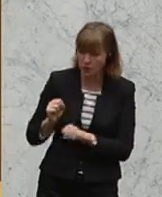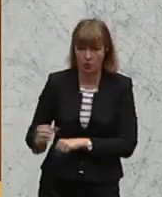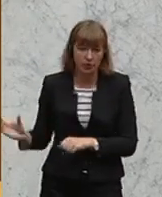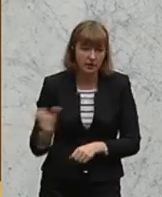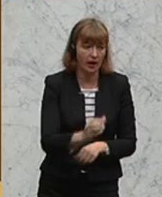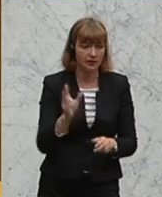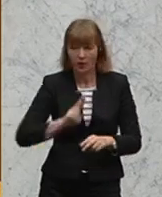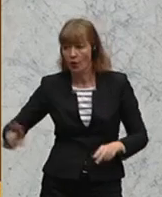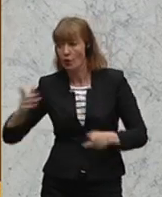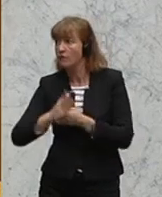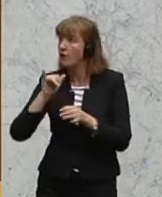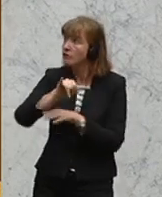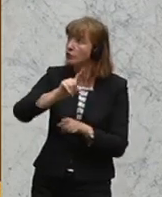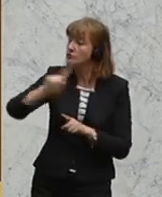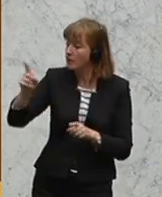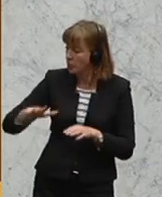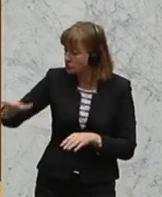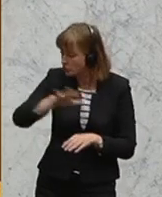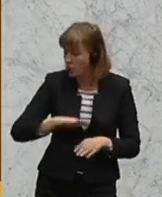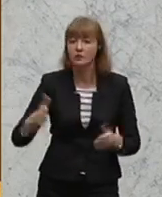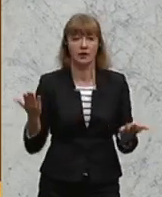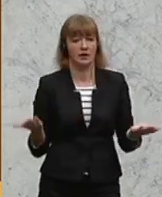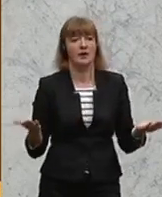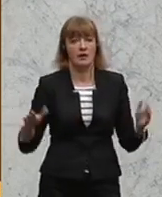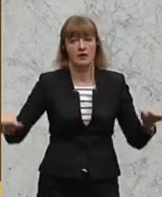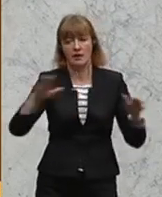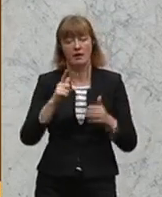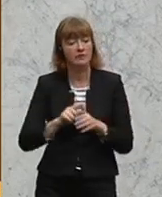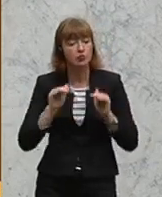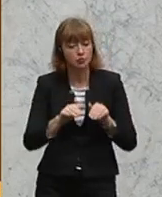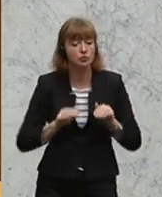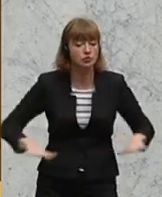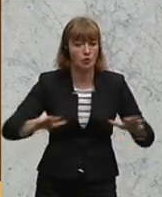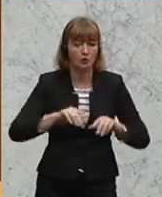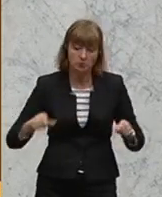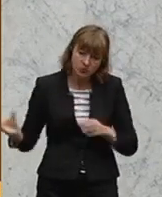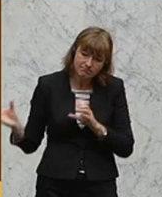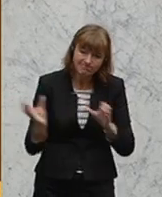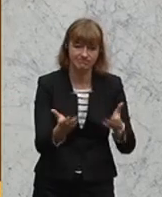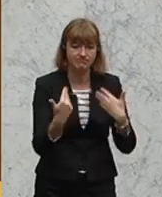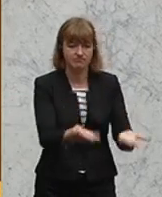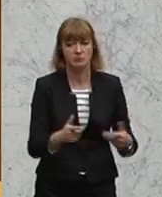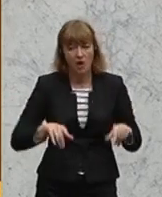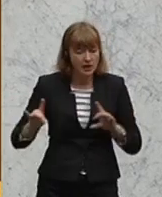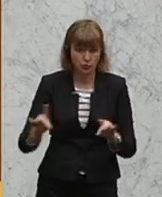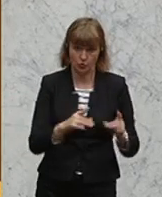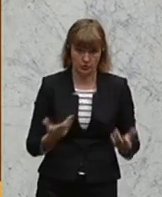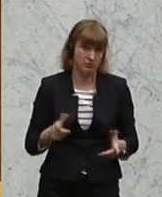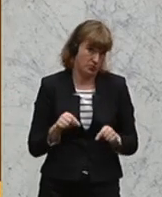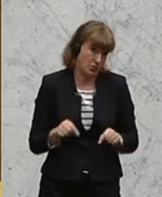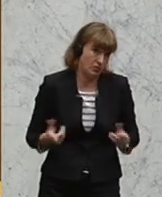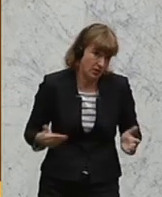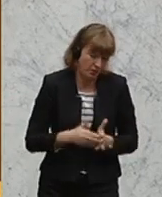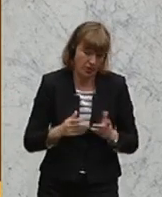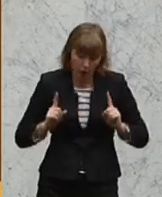Europäischen Union, wo wir diese Flugverbotszonen und bin am Ende und diese Schutzzonen auch mit gewährleisten. All das ist zu tun und das